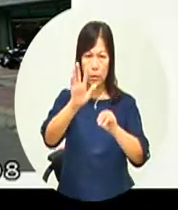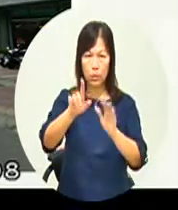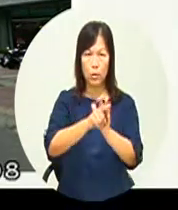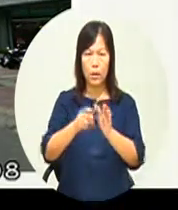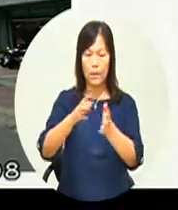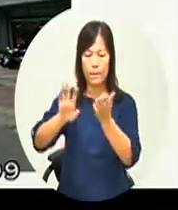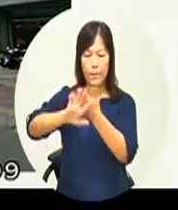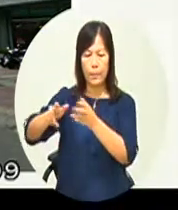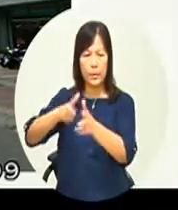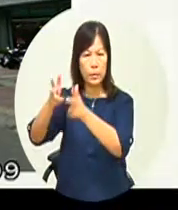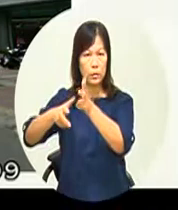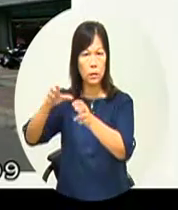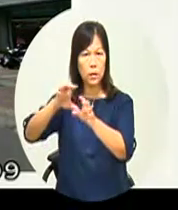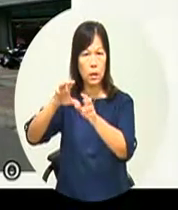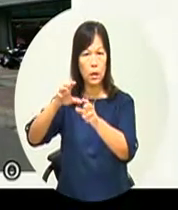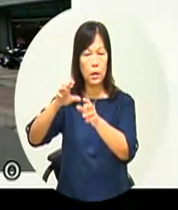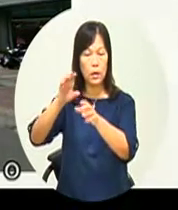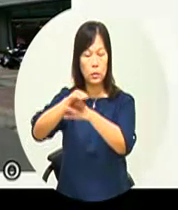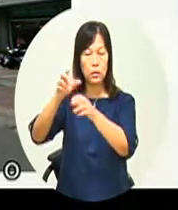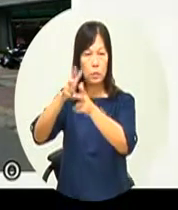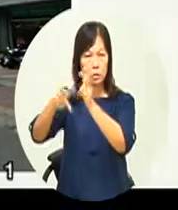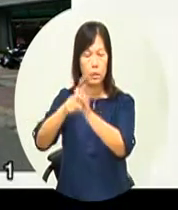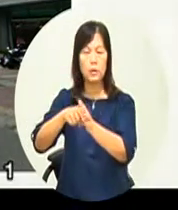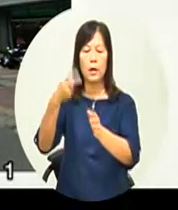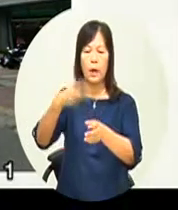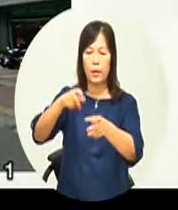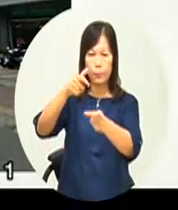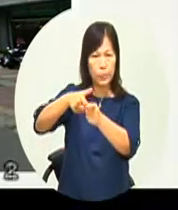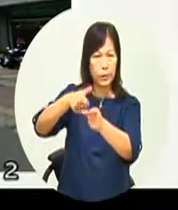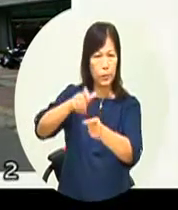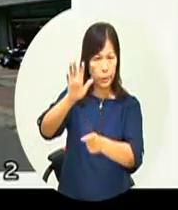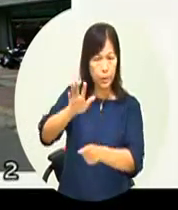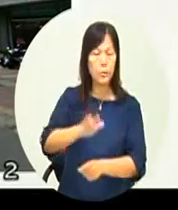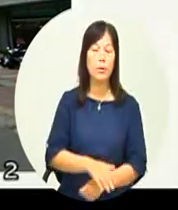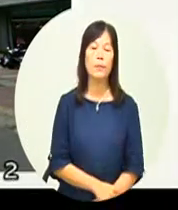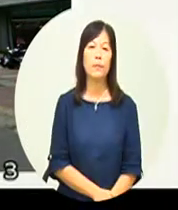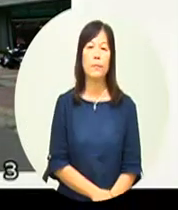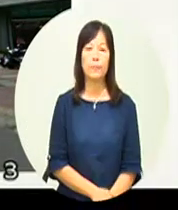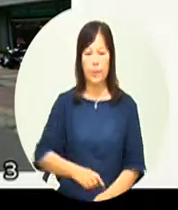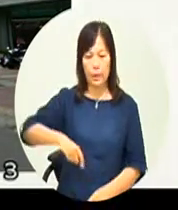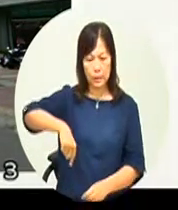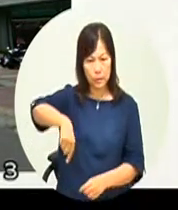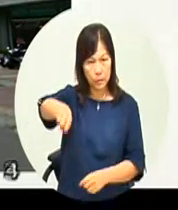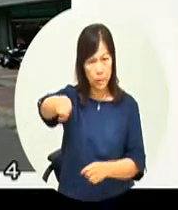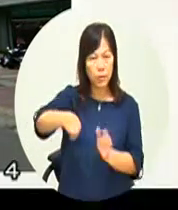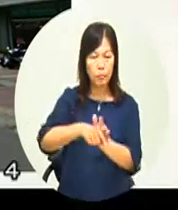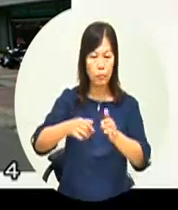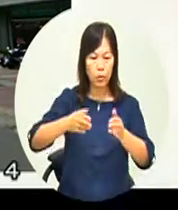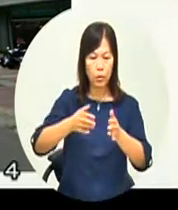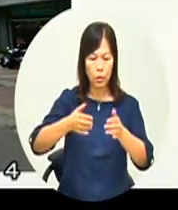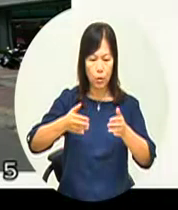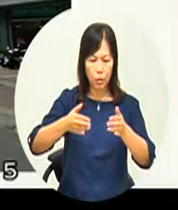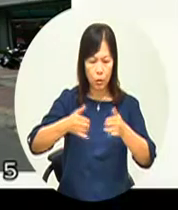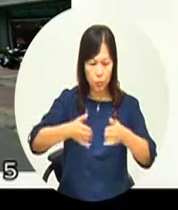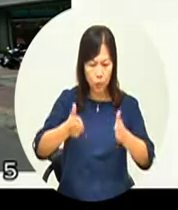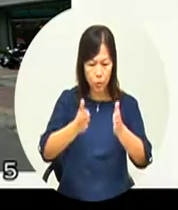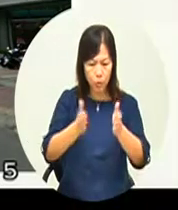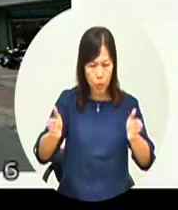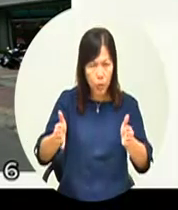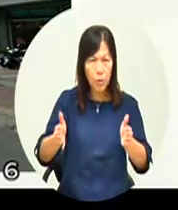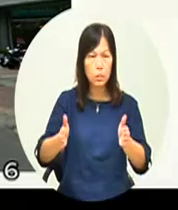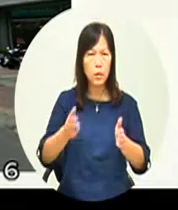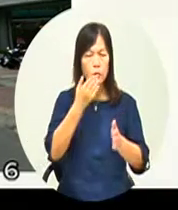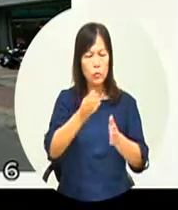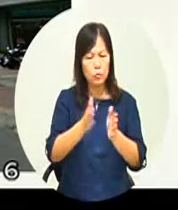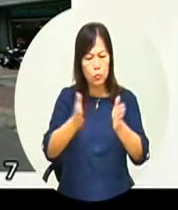厂，那也有一个加油站。那这个地方的这个道路宽度幅度其实是不